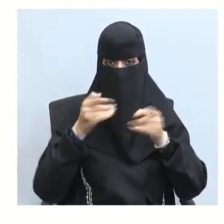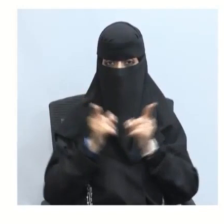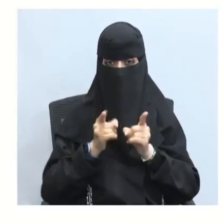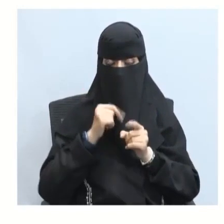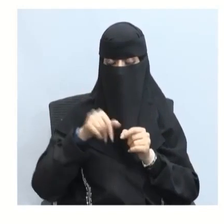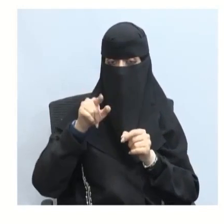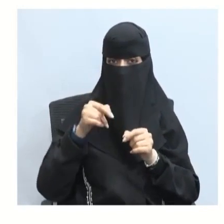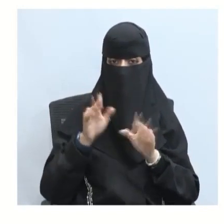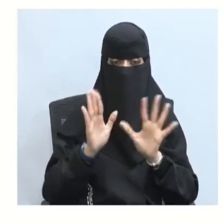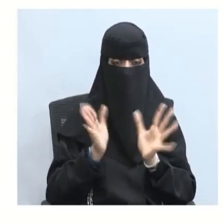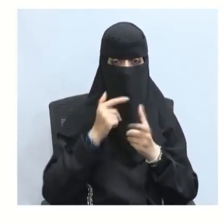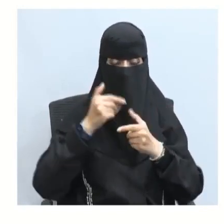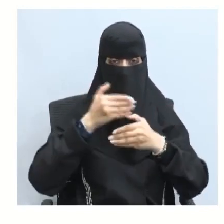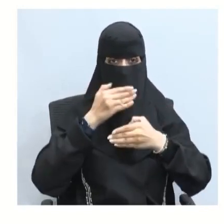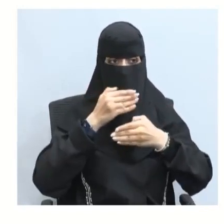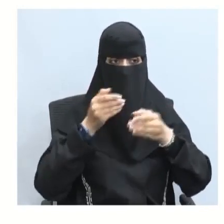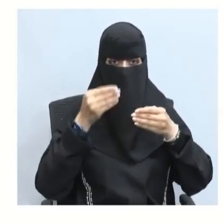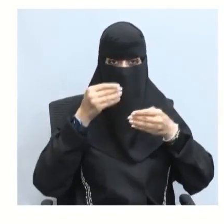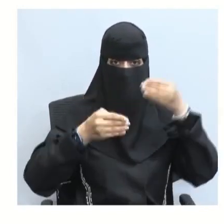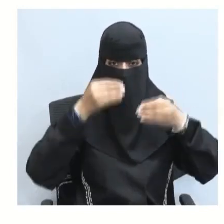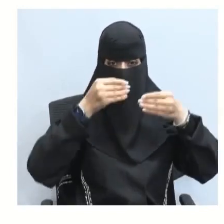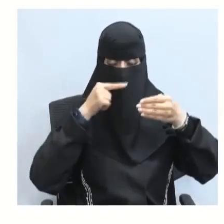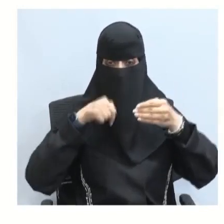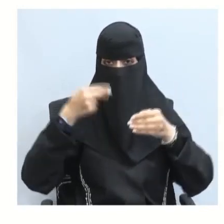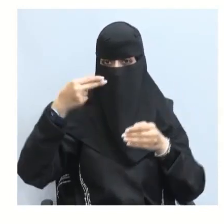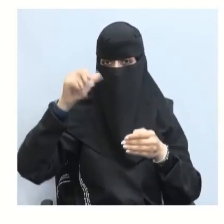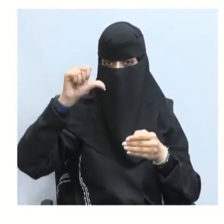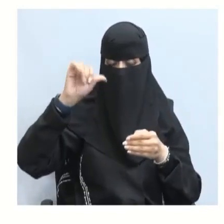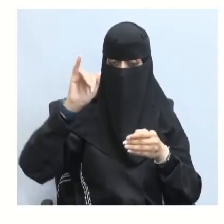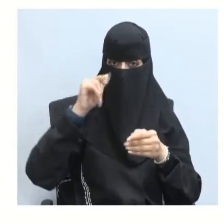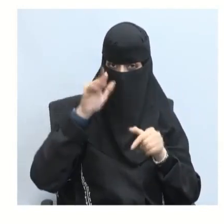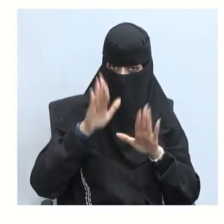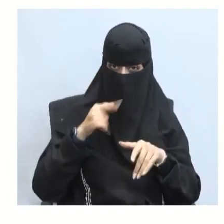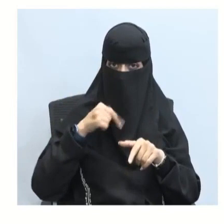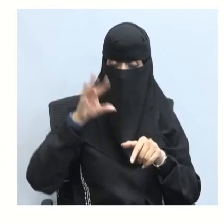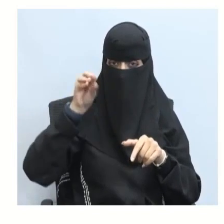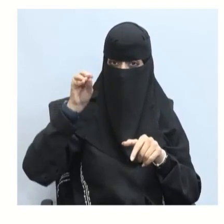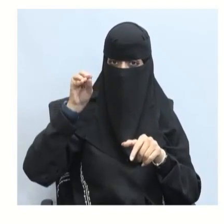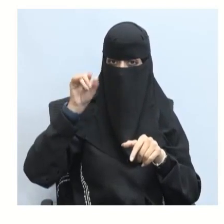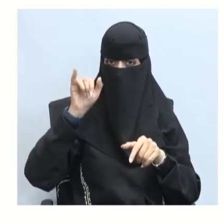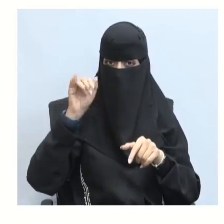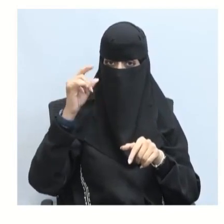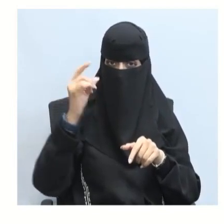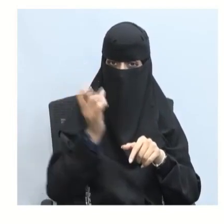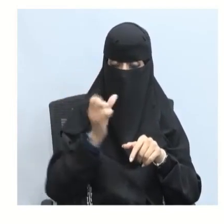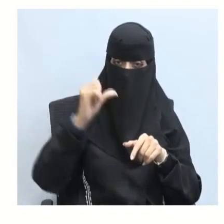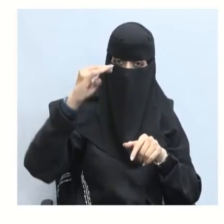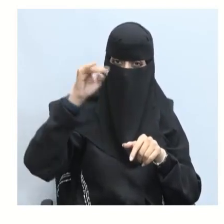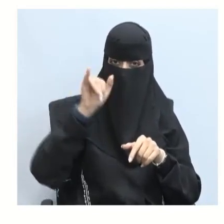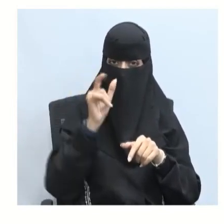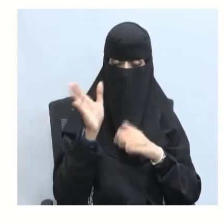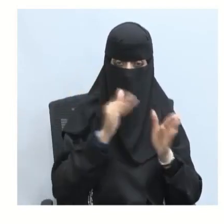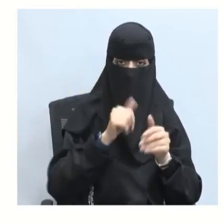اي مركبين عضويين بمعنى يوجد فيه كربون وهيدروجين عضويين بمعنى يوجد في كربون وهيدروجين اذا الميثان